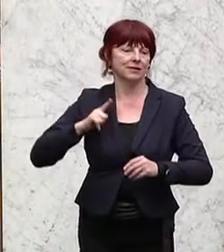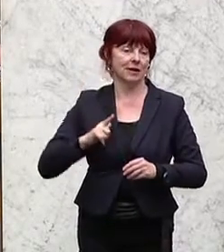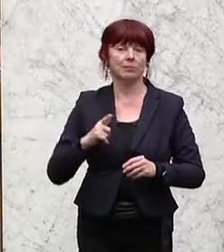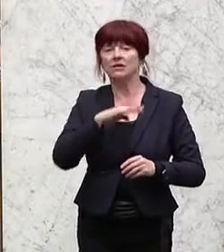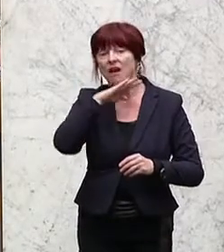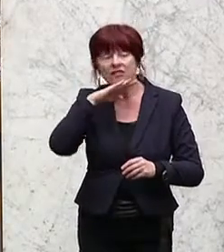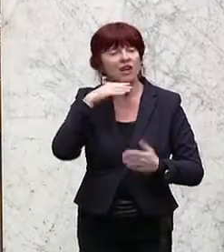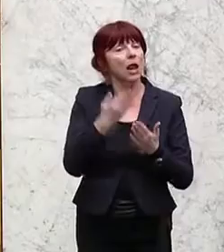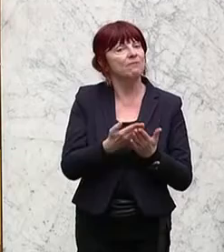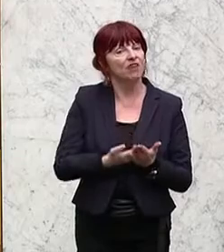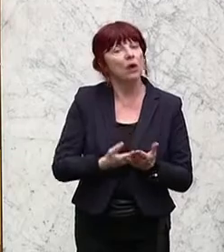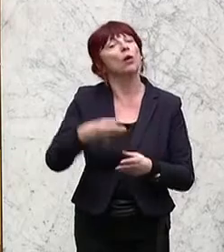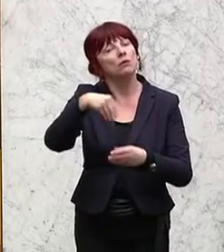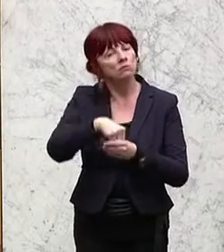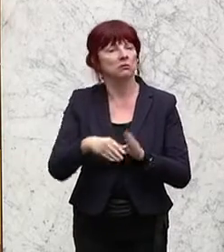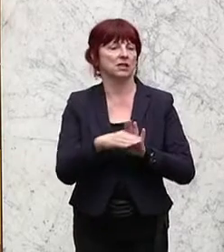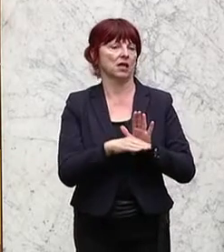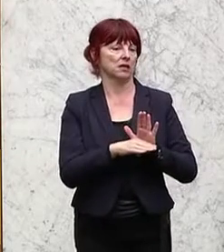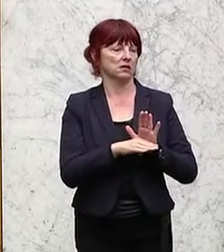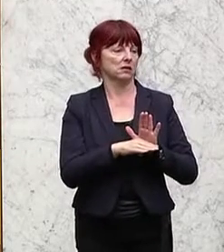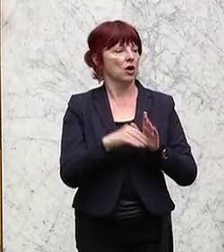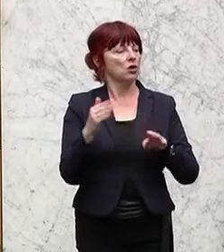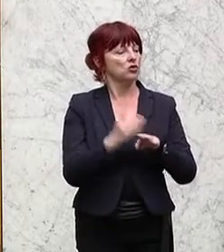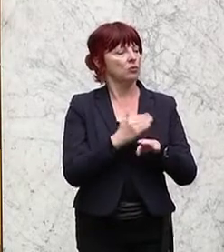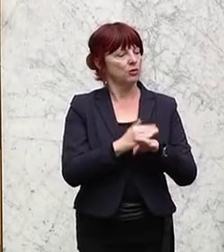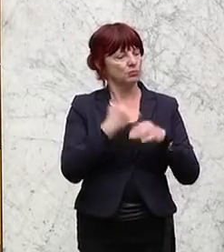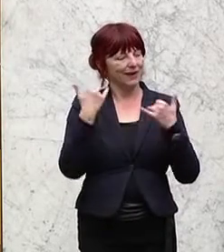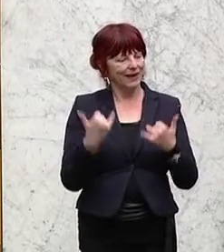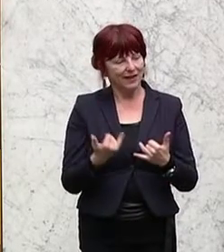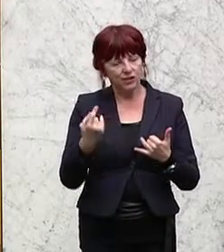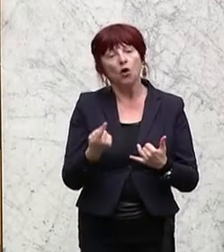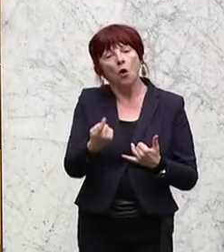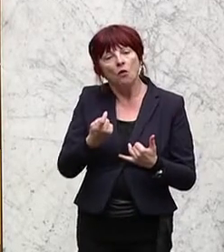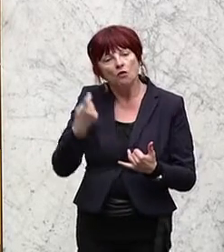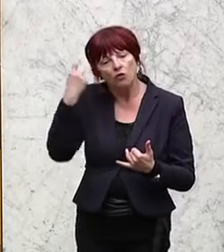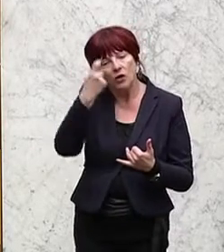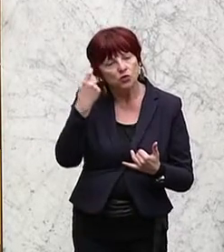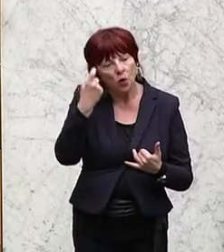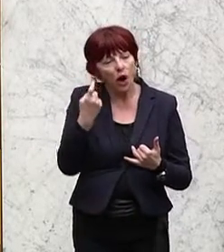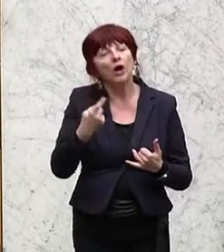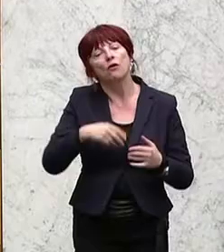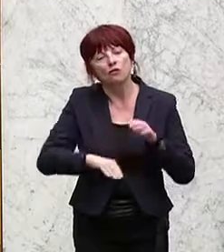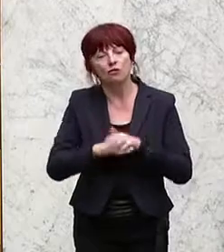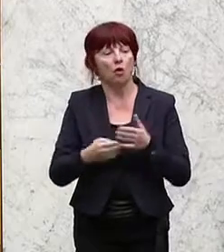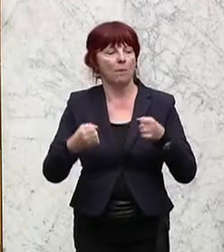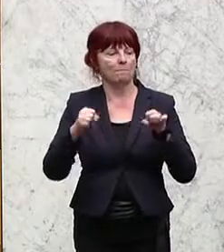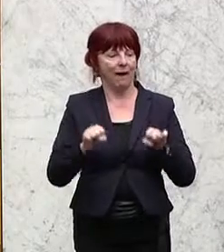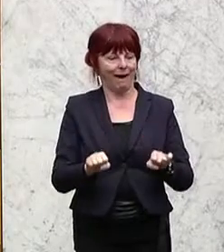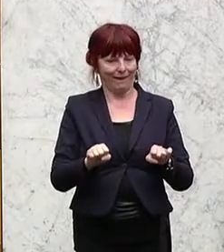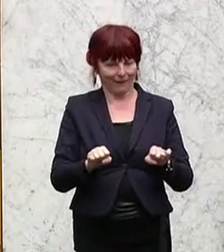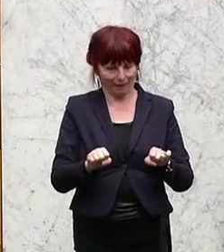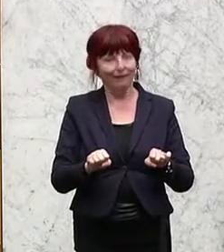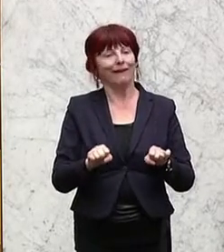Gesetzesentwurf eingeflossen, wie zum Beispiel bei der nunmehr noch attraktiveren Vorsorgevollmacht. Meine Damen und Herren, heute meine Premiere, mein erstes